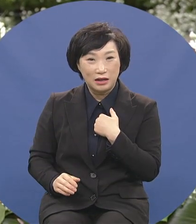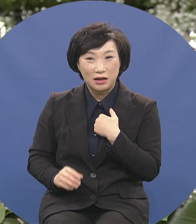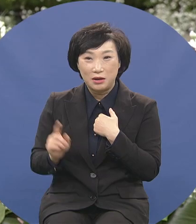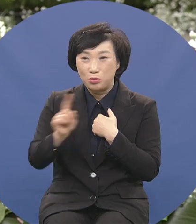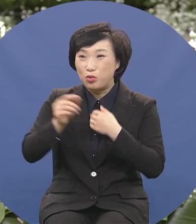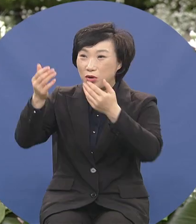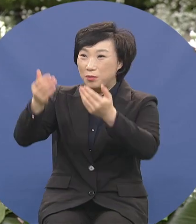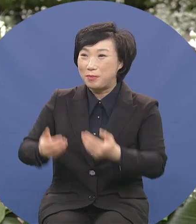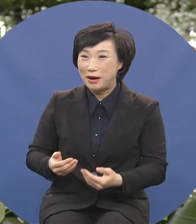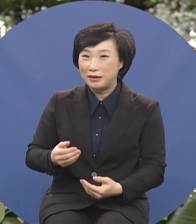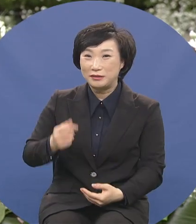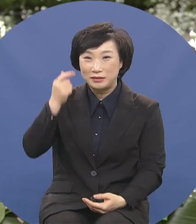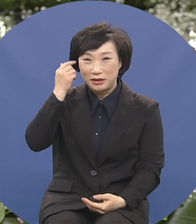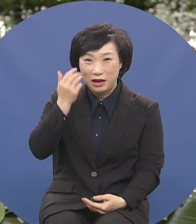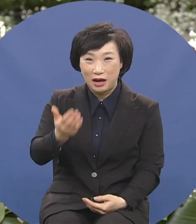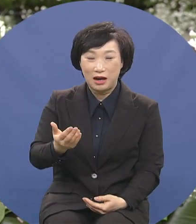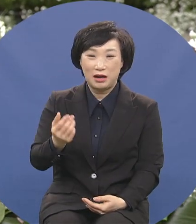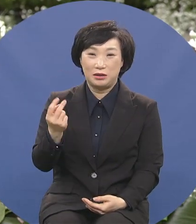무엇을 받았으며